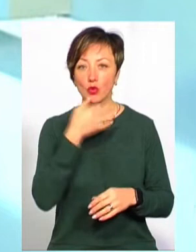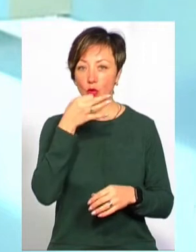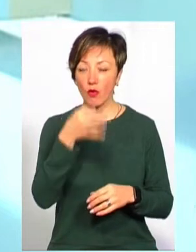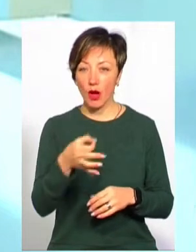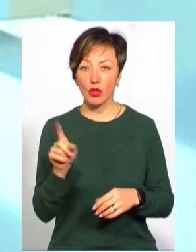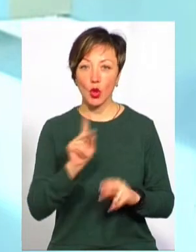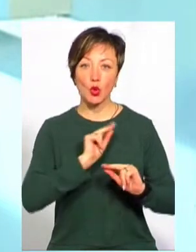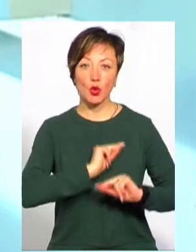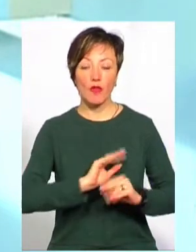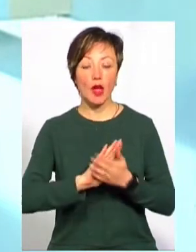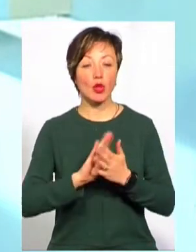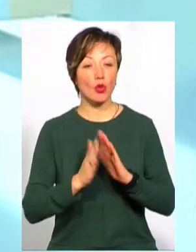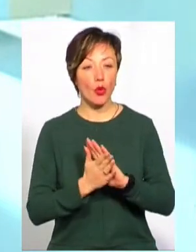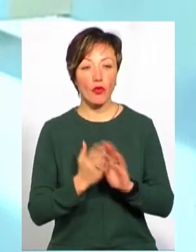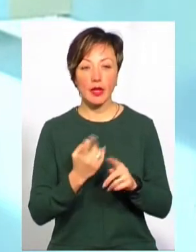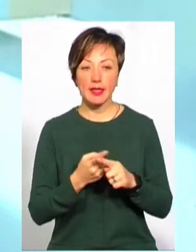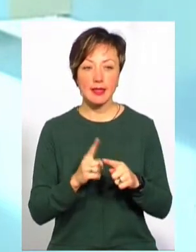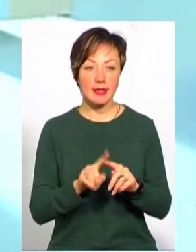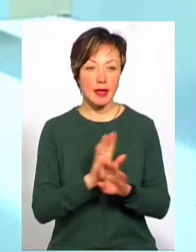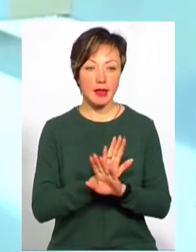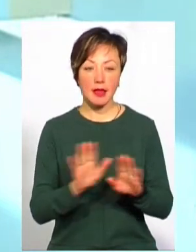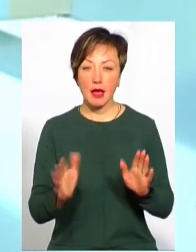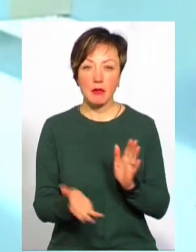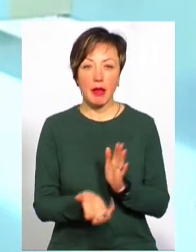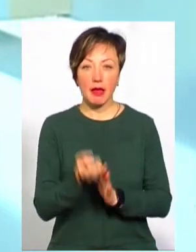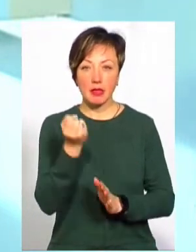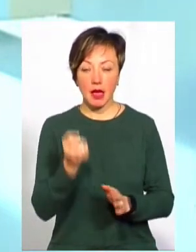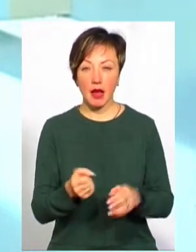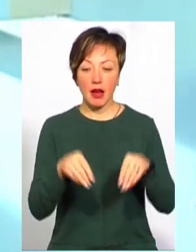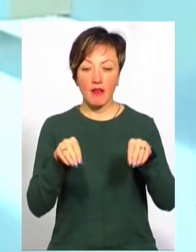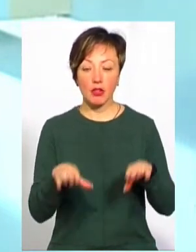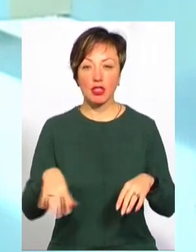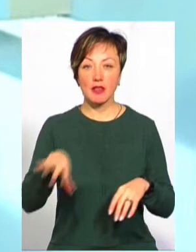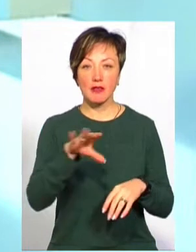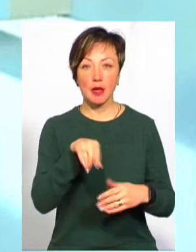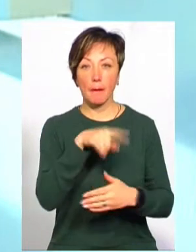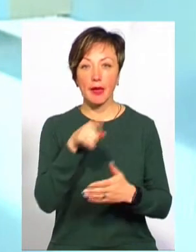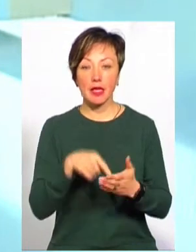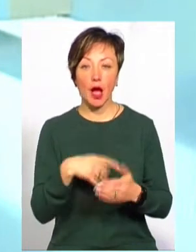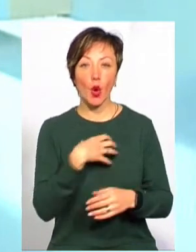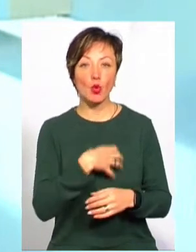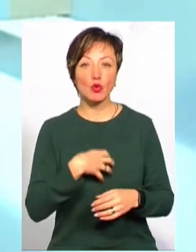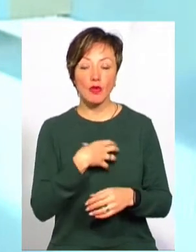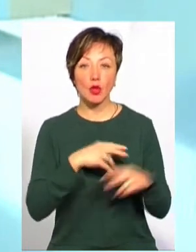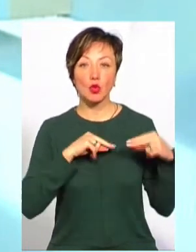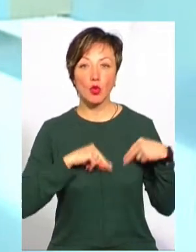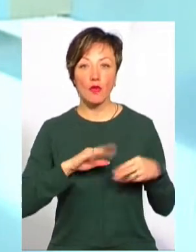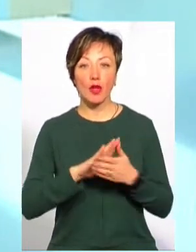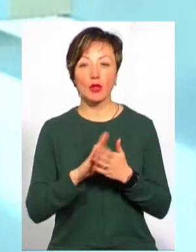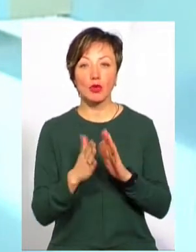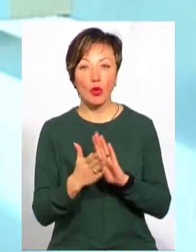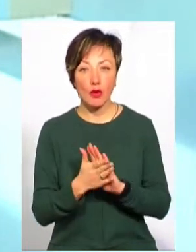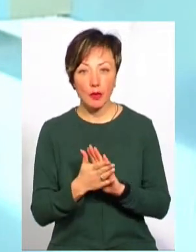зауважити, що трудовий договір – це не є панацея для вирішення всіх питань. Тому що ключове – трудовий договір.